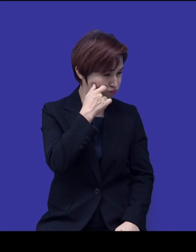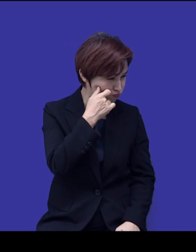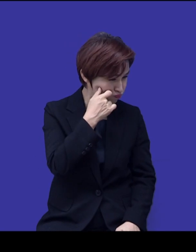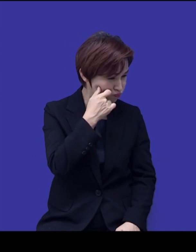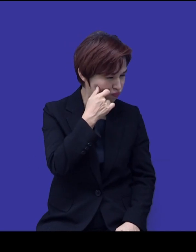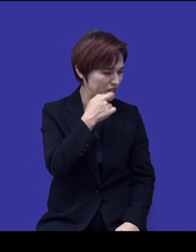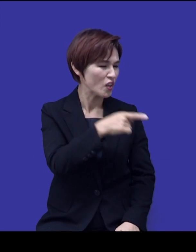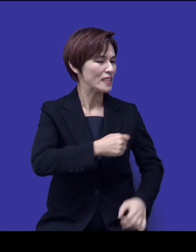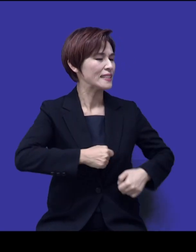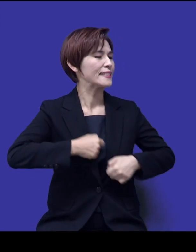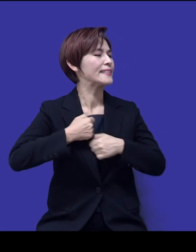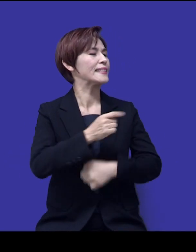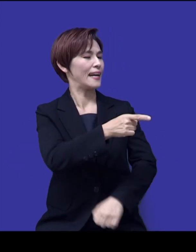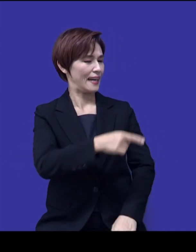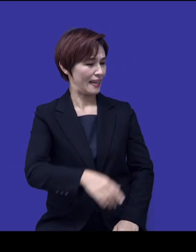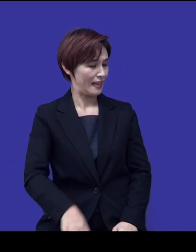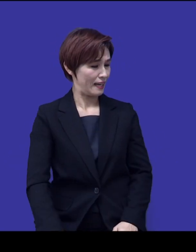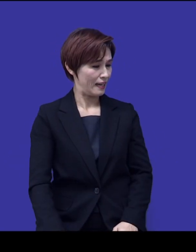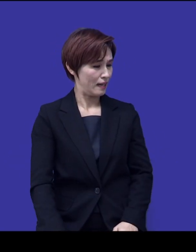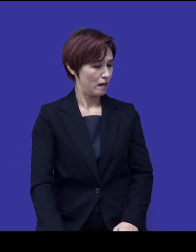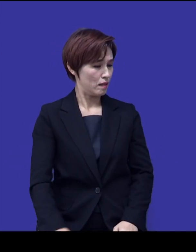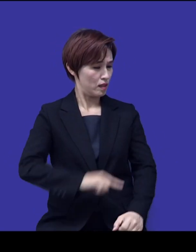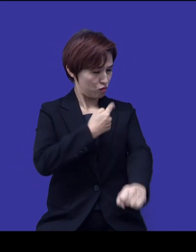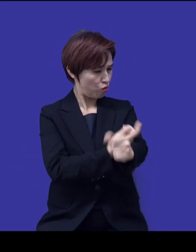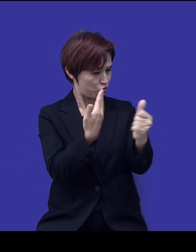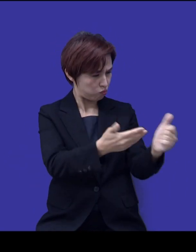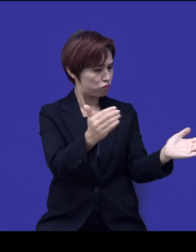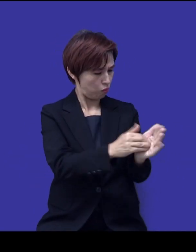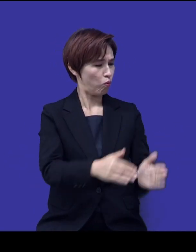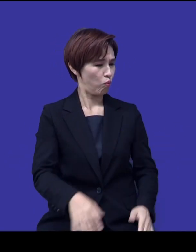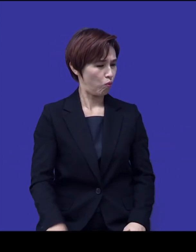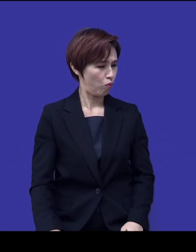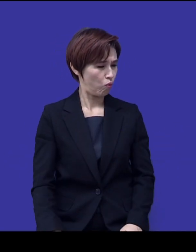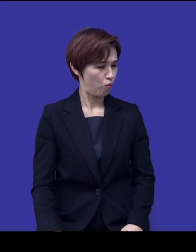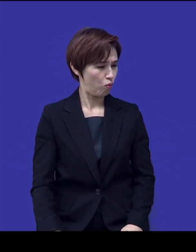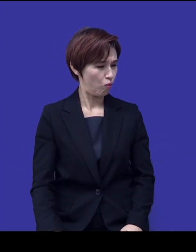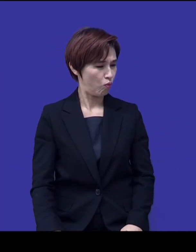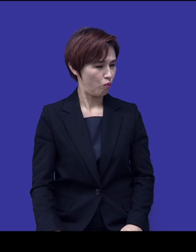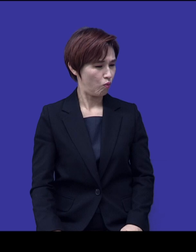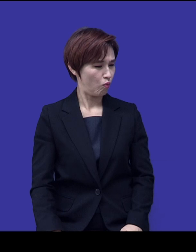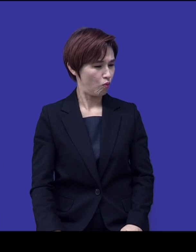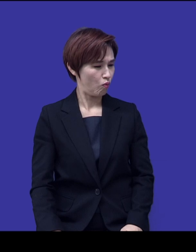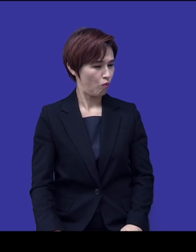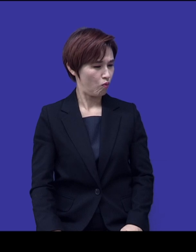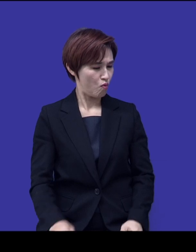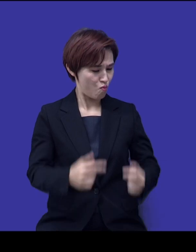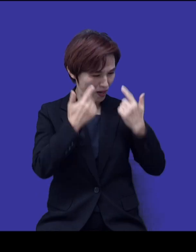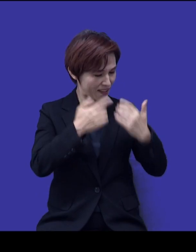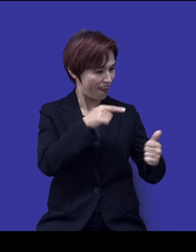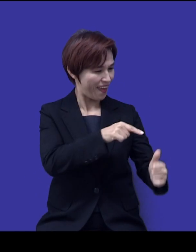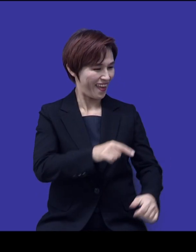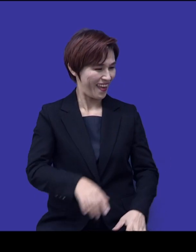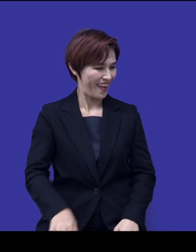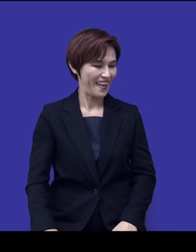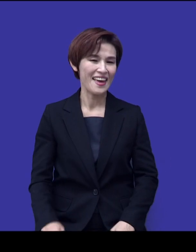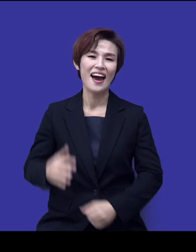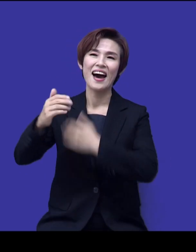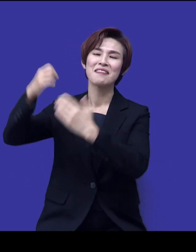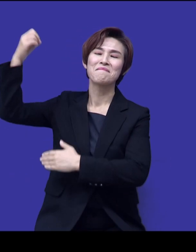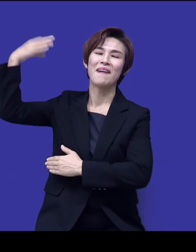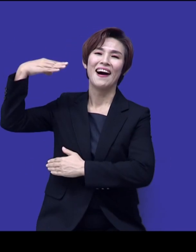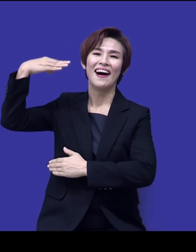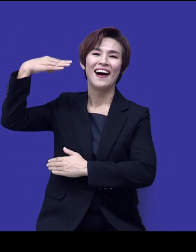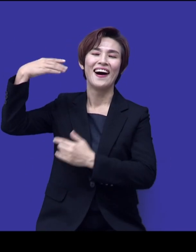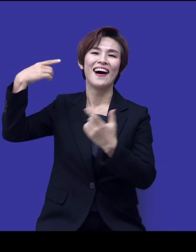지금 게을러서 못하는 거지 내가 너한테 능력을 안 줘서 못하는 거 아니다. 예. 책임을 분명히 하자. 그래서 그